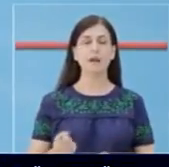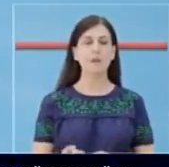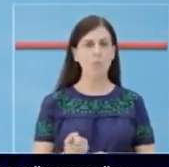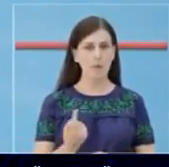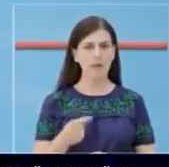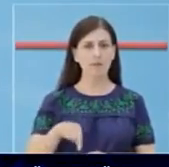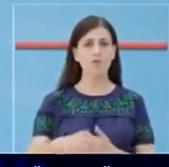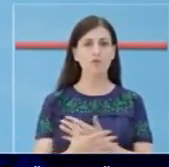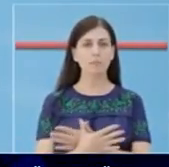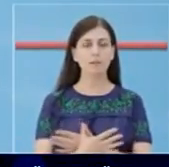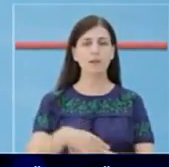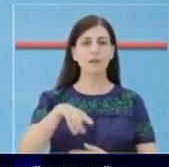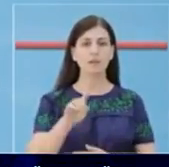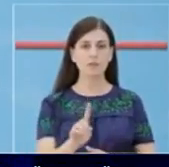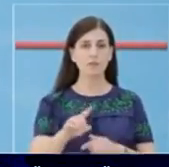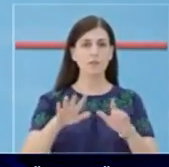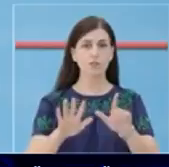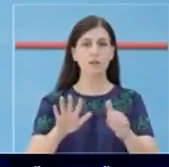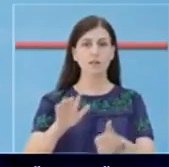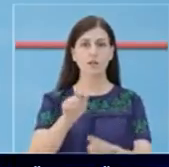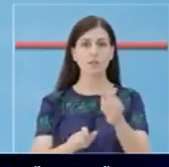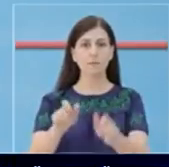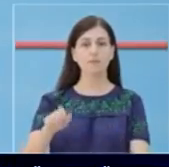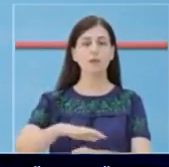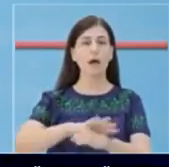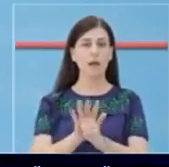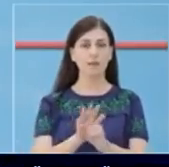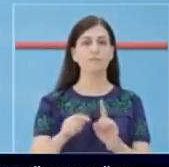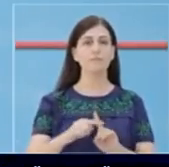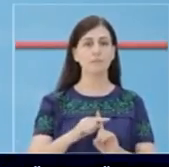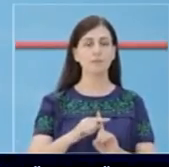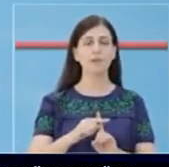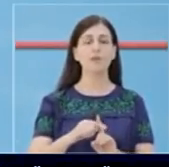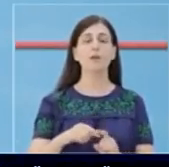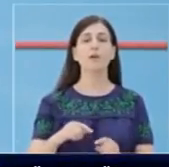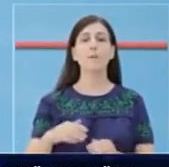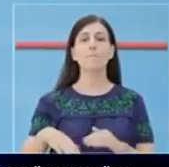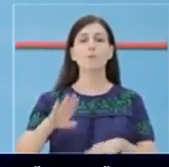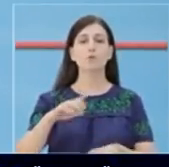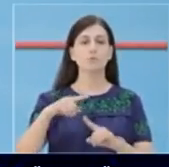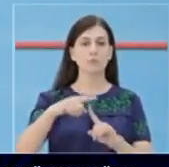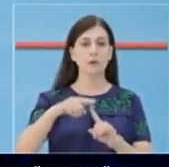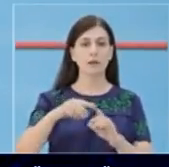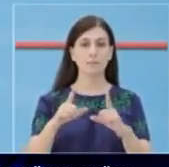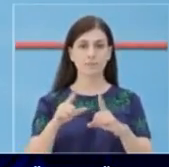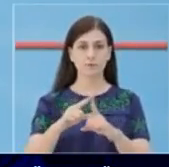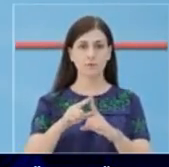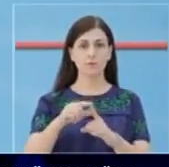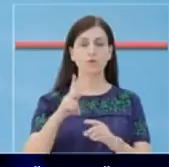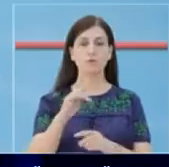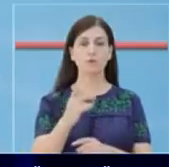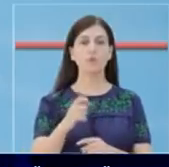Në vendin tonë aktualisht janë 176 persona aktiv me COVID-19, kryesisht në